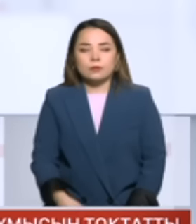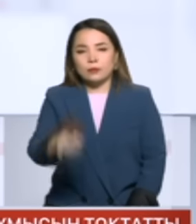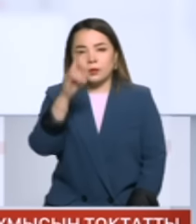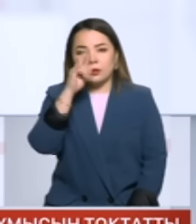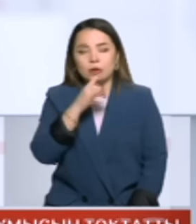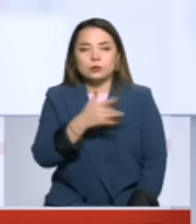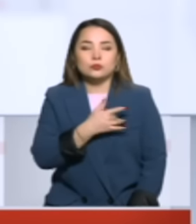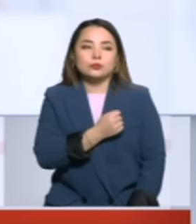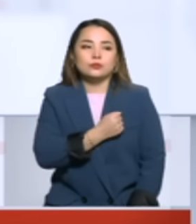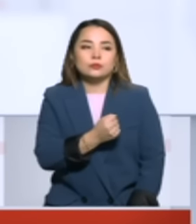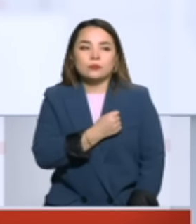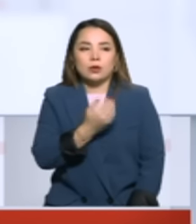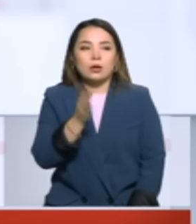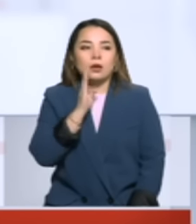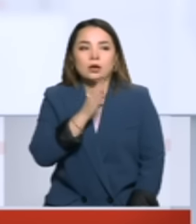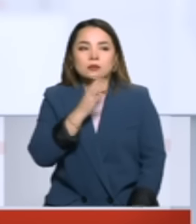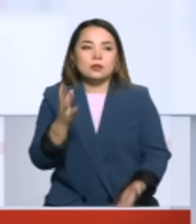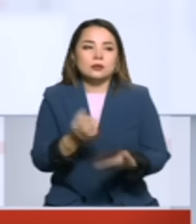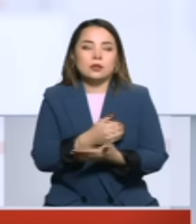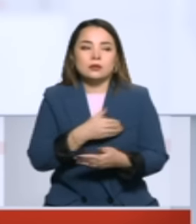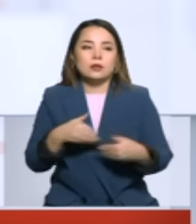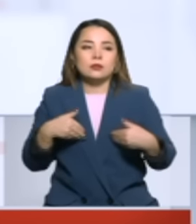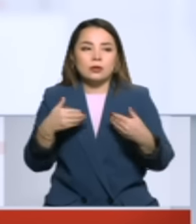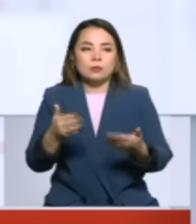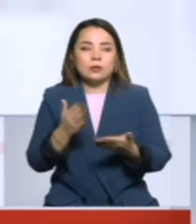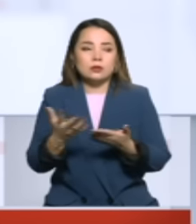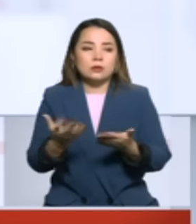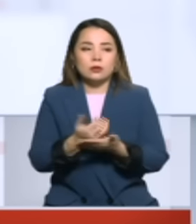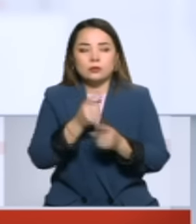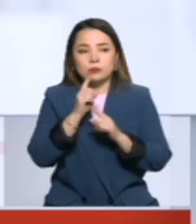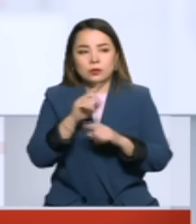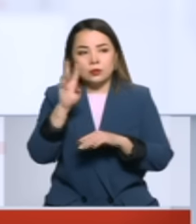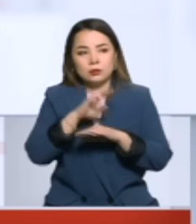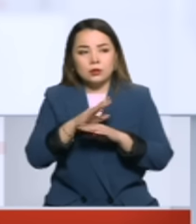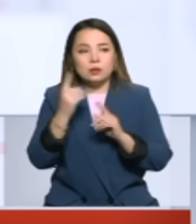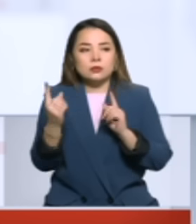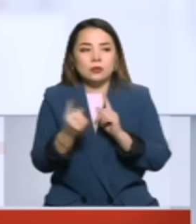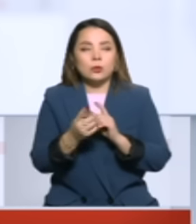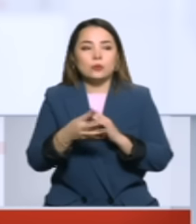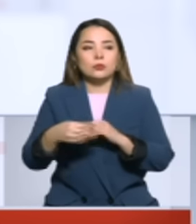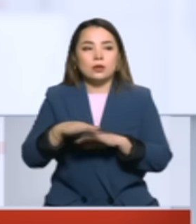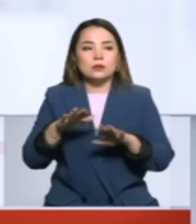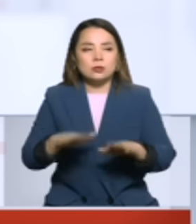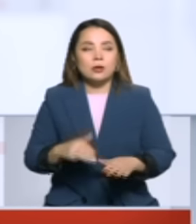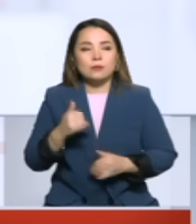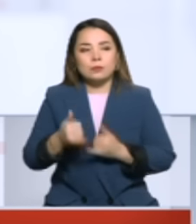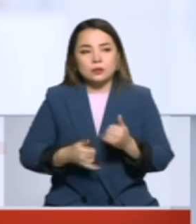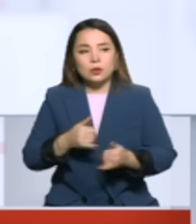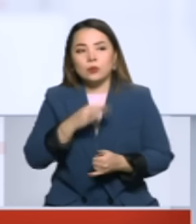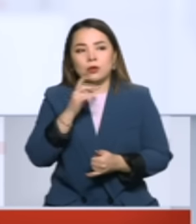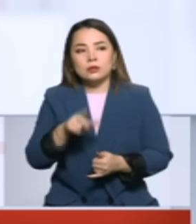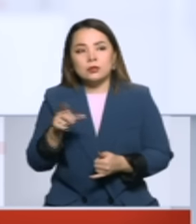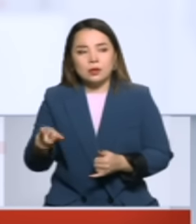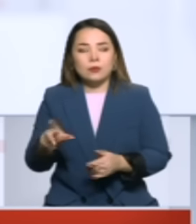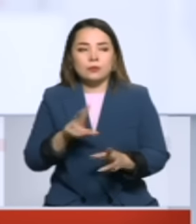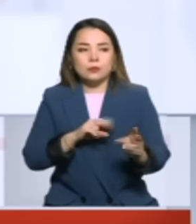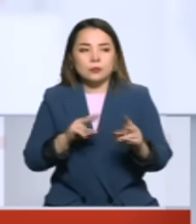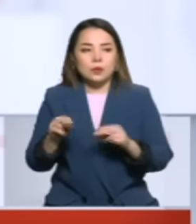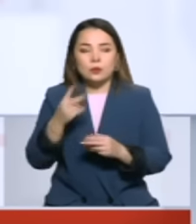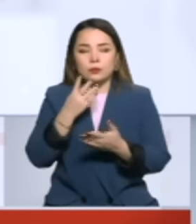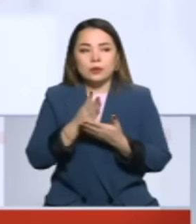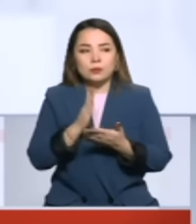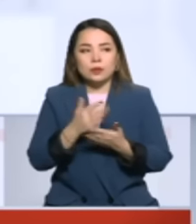Қазақпын деп соққан жүрегіңнен анаң табылсын деп тілеймін. Табылмаған жағдайда еліңмен қауыштың. Туған жерінің топырағын басу көп адамға бұйырмаған бақыт.